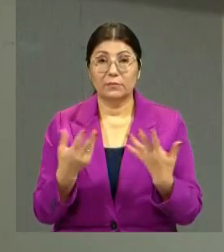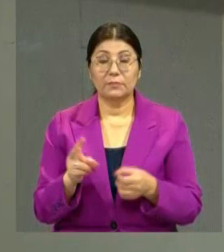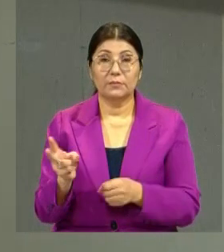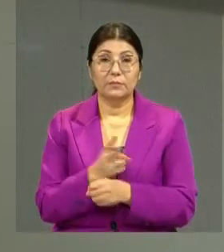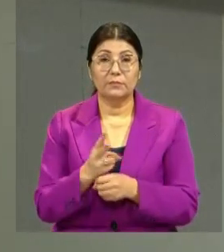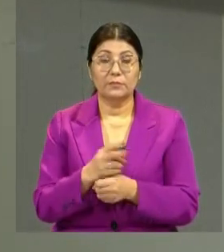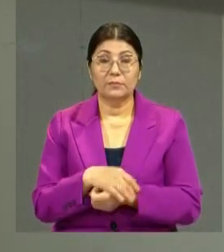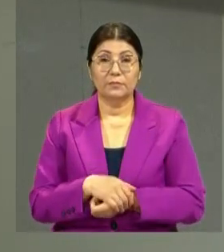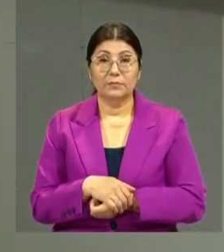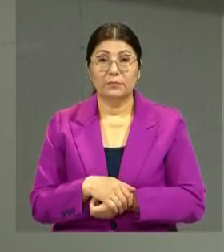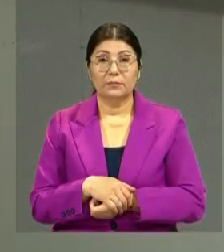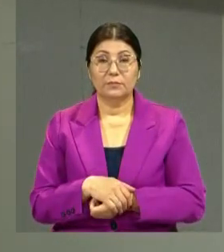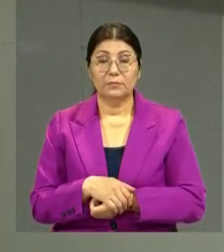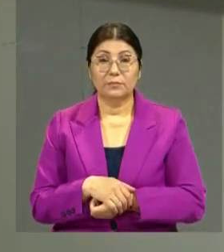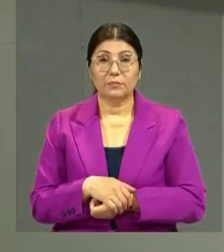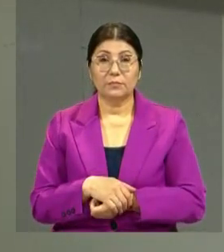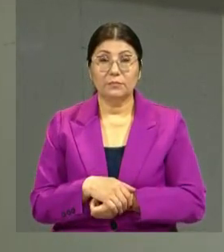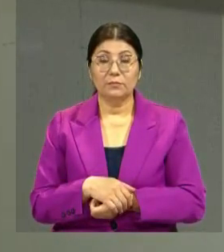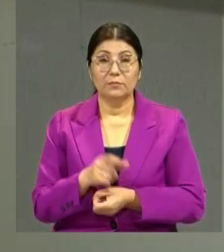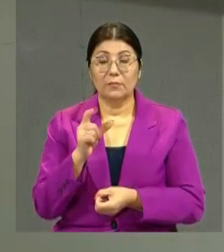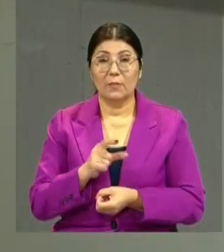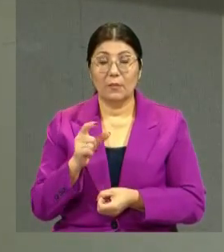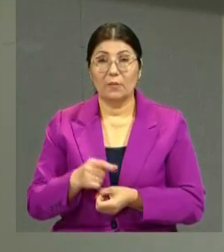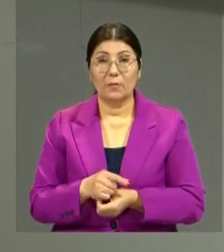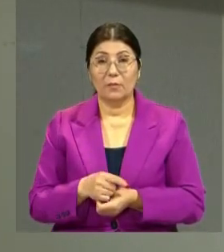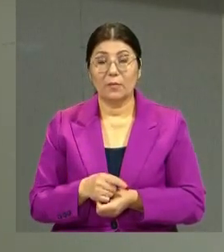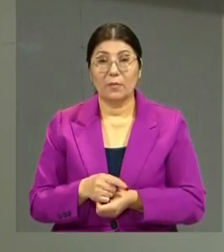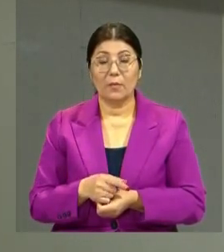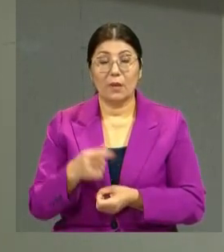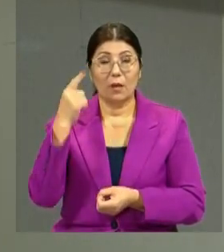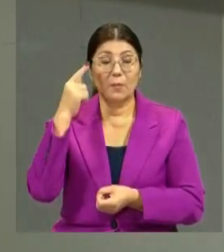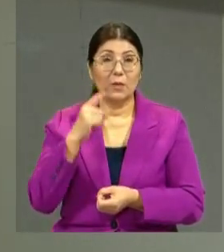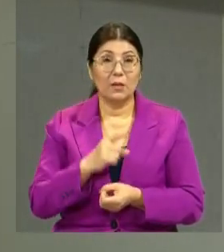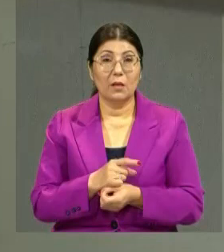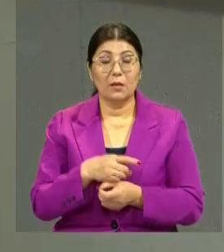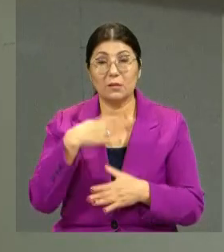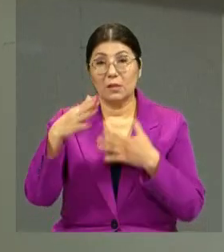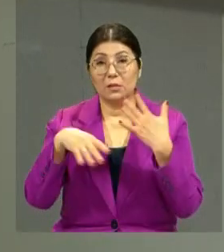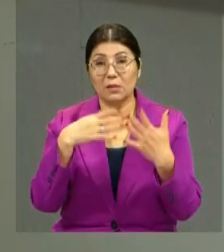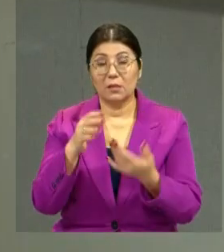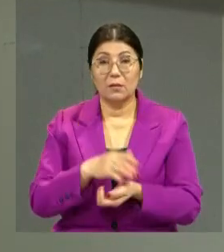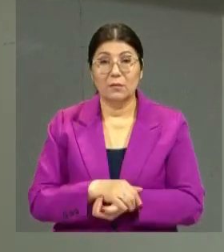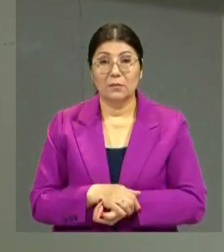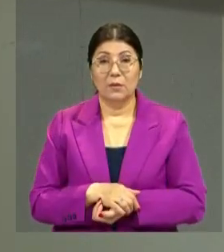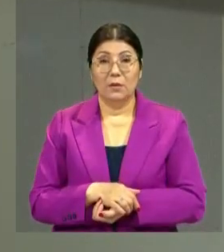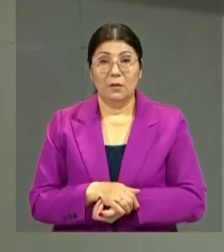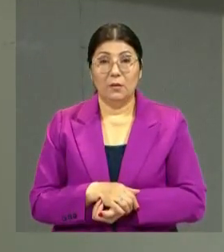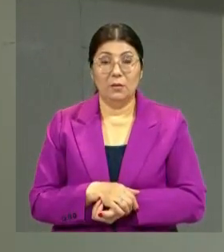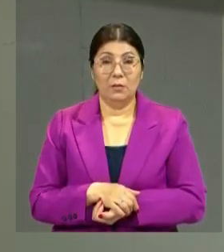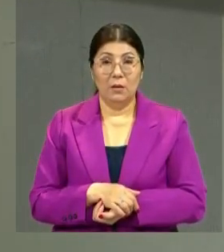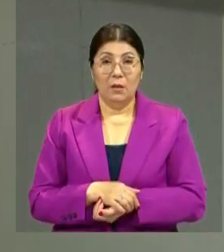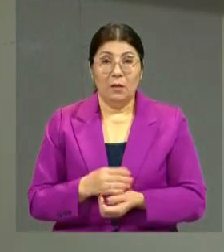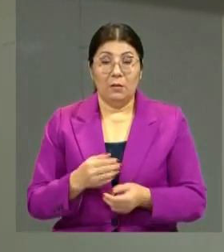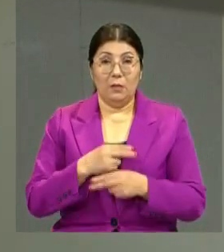шыға береді, неше түрлі видеолар шыға бергеннен кейін адамның миыда шатаса береді. Мына шоғырланбайды да,